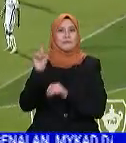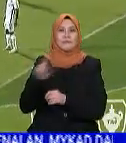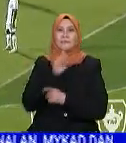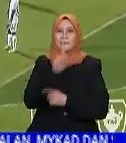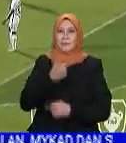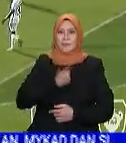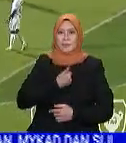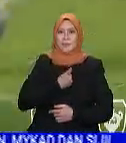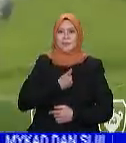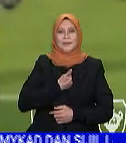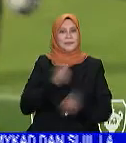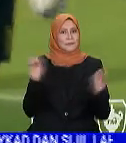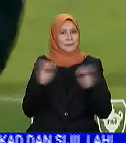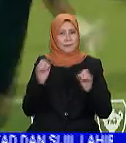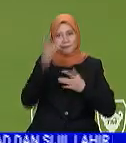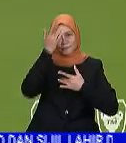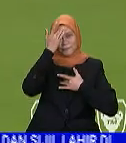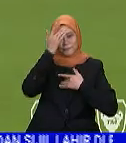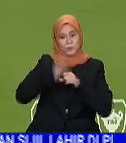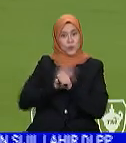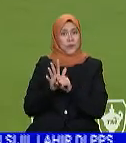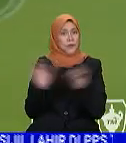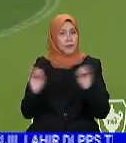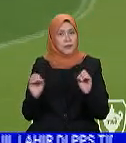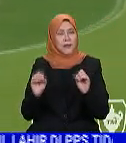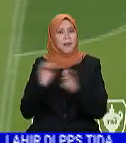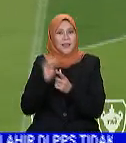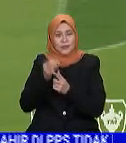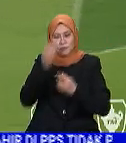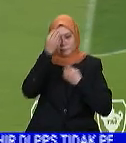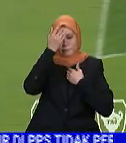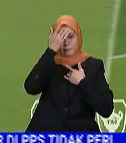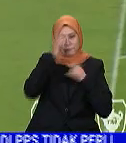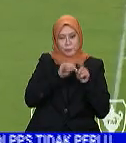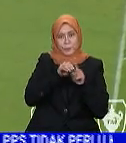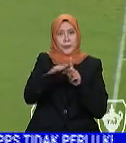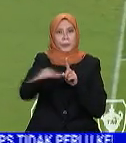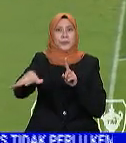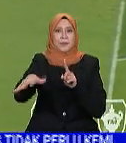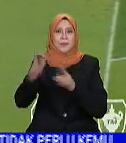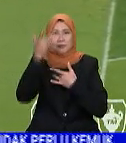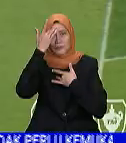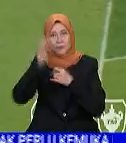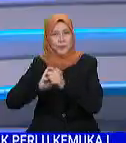diri masing-masing tidak mendapat jahitan atau tidak menjangkiti orang lain